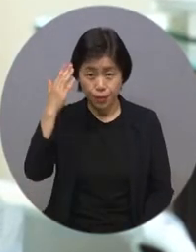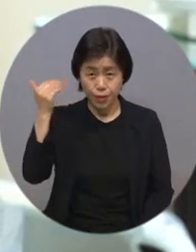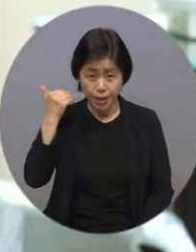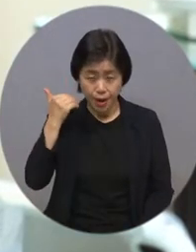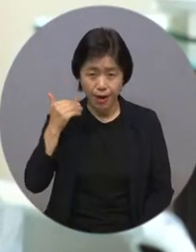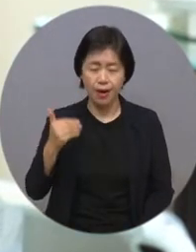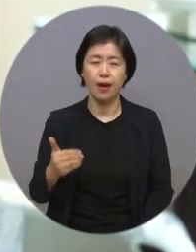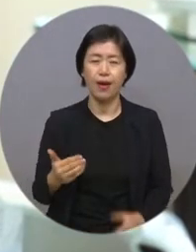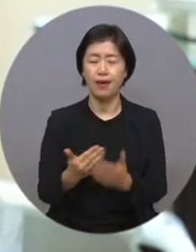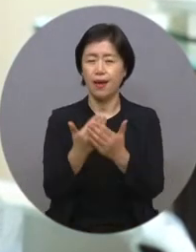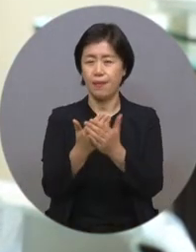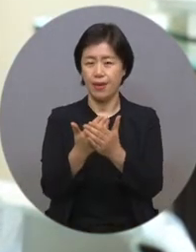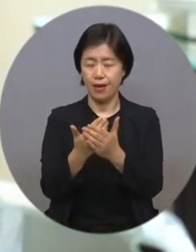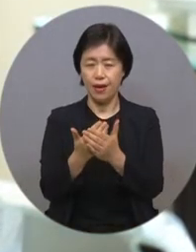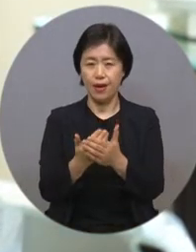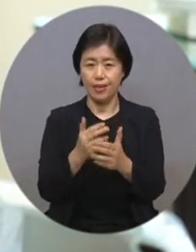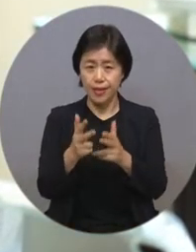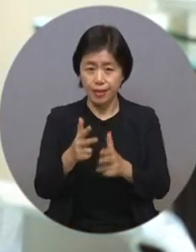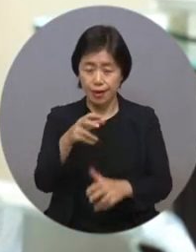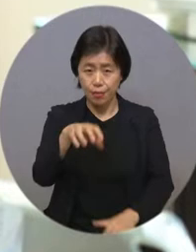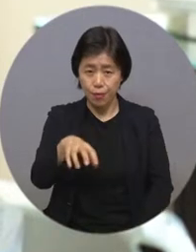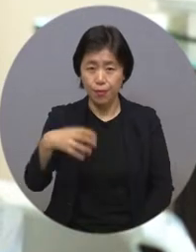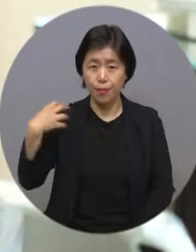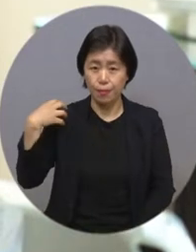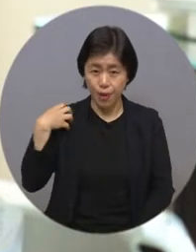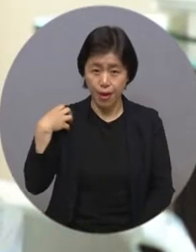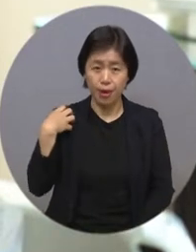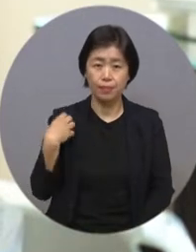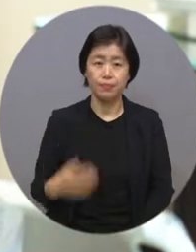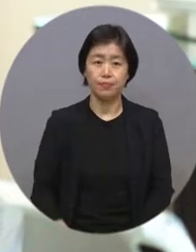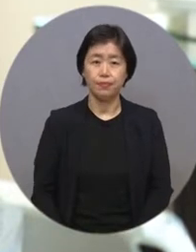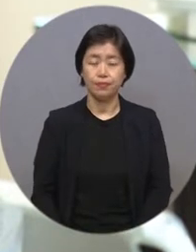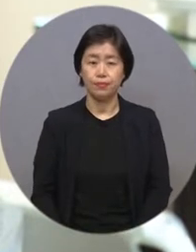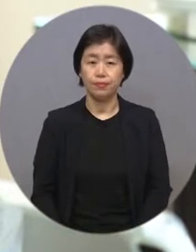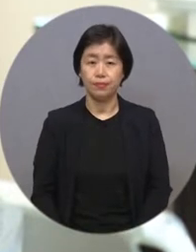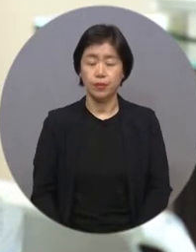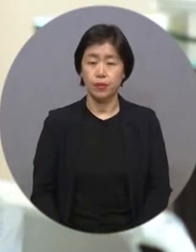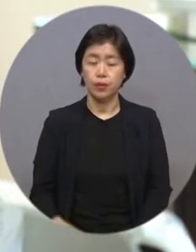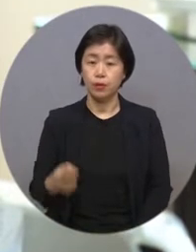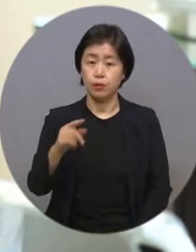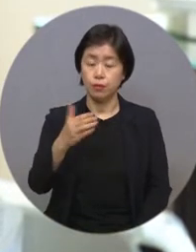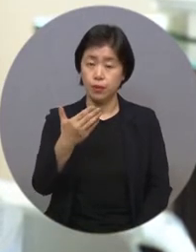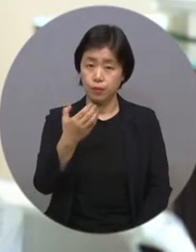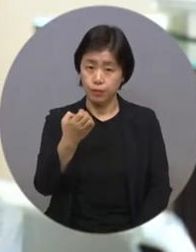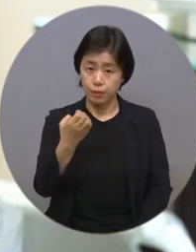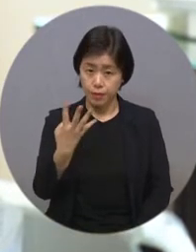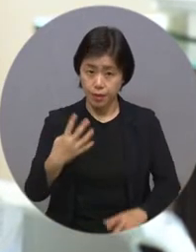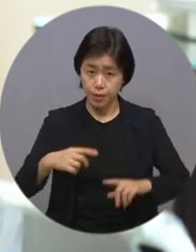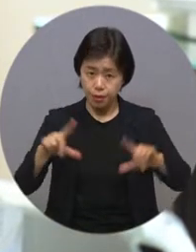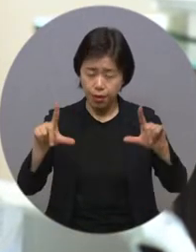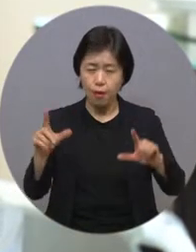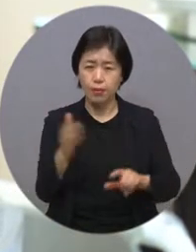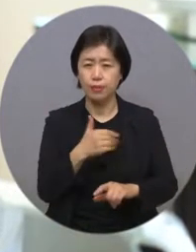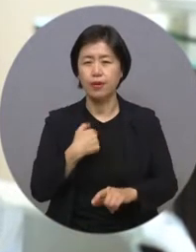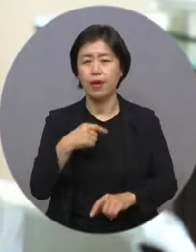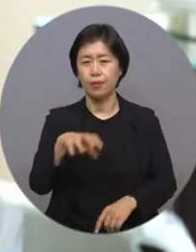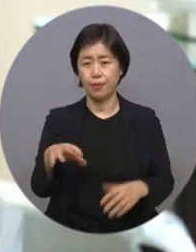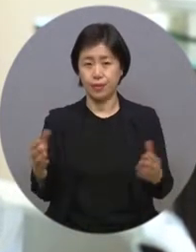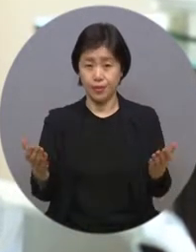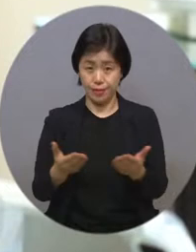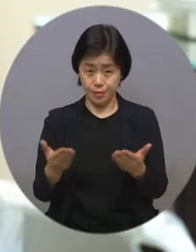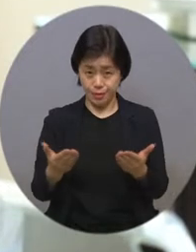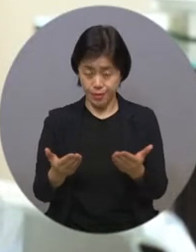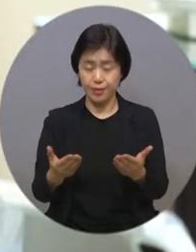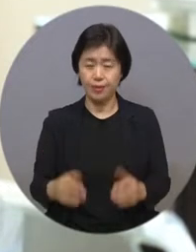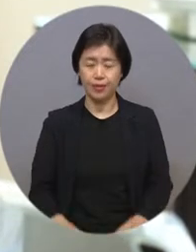개발생산본부를 담당하고 있는 박정우라고 합니다. 93년 정도부터 이제 근무를 시작했고요.